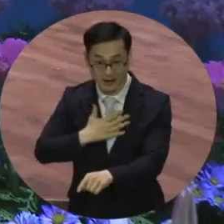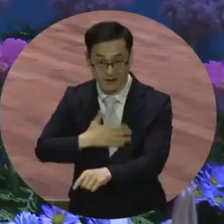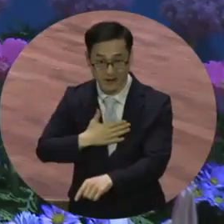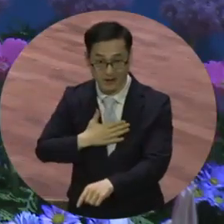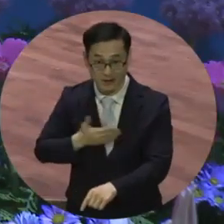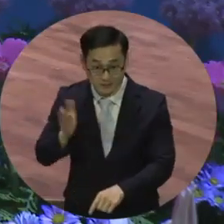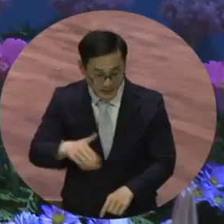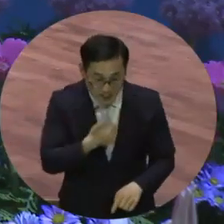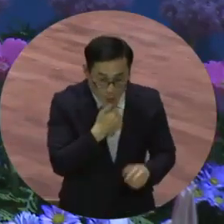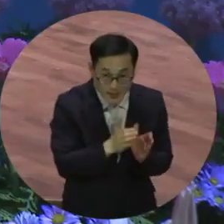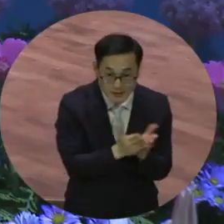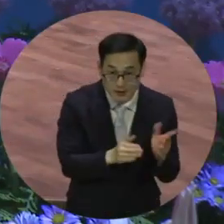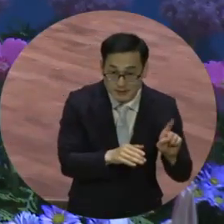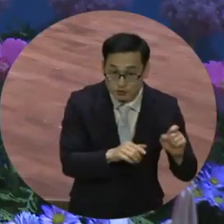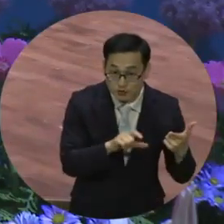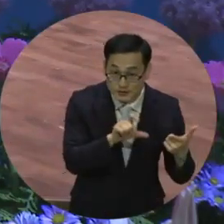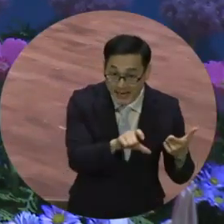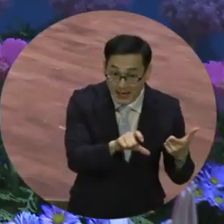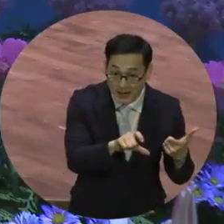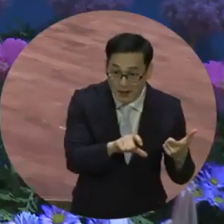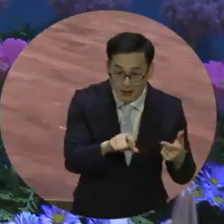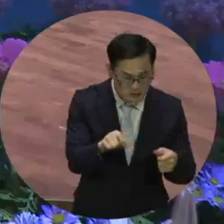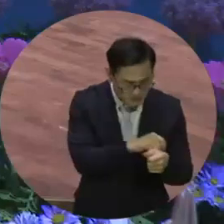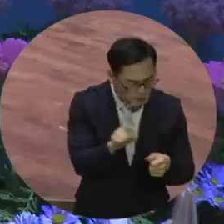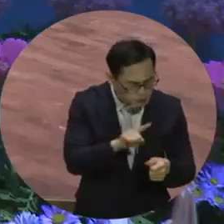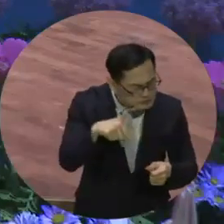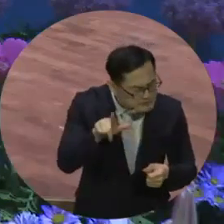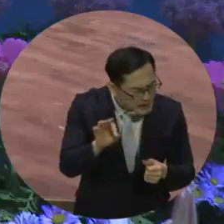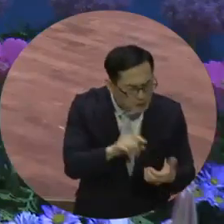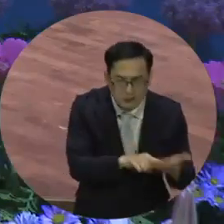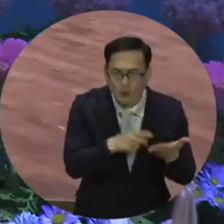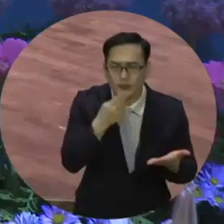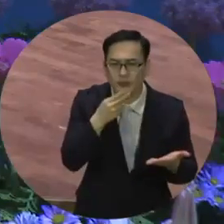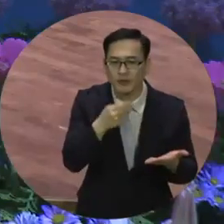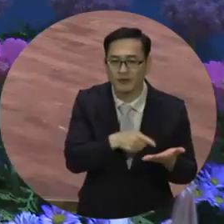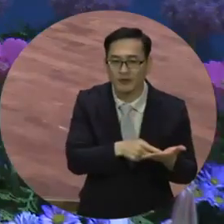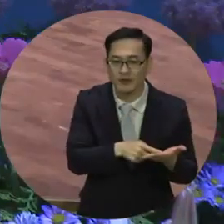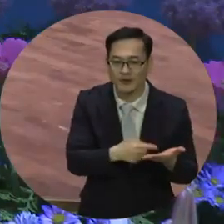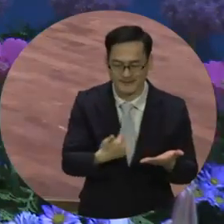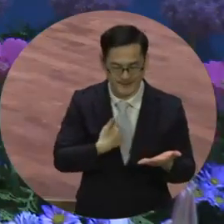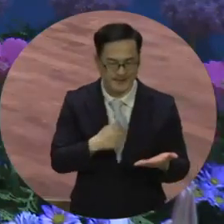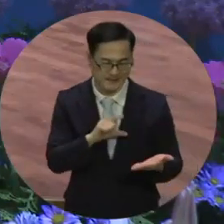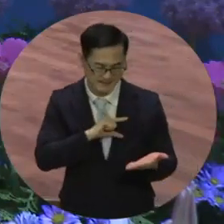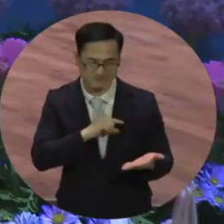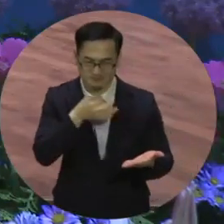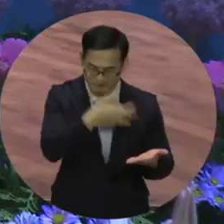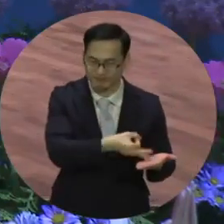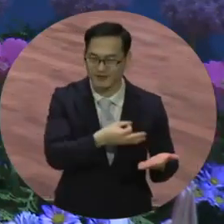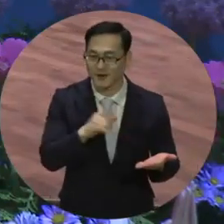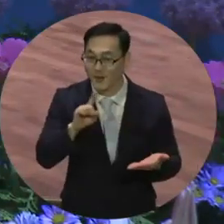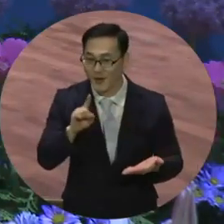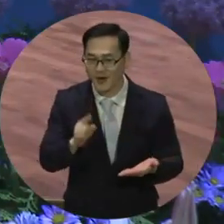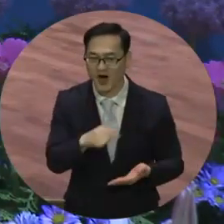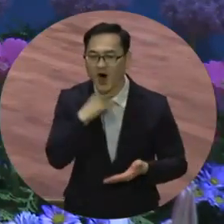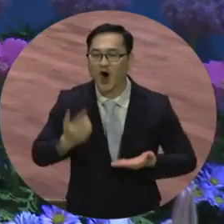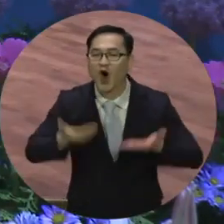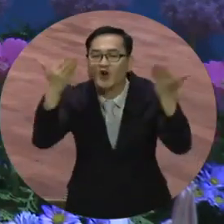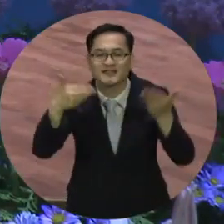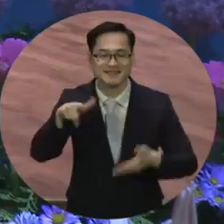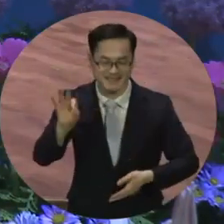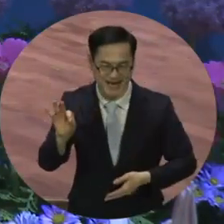16장은 특별한 이름이 붙여지지 않았습니다. 그래서 제가 이름을 붙였어요. 이게 뭐냐?